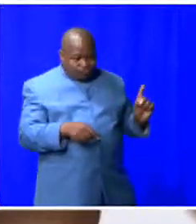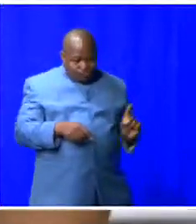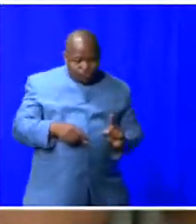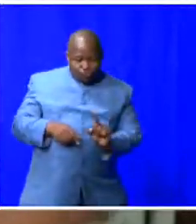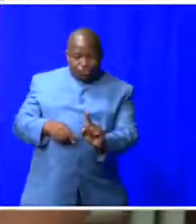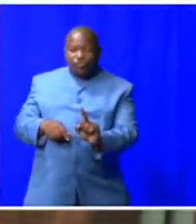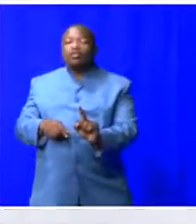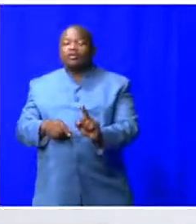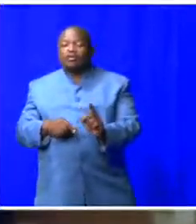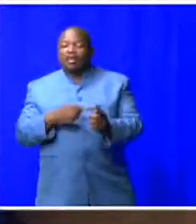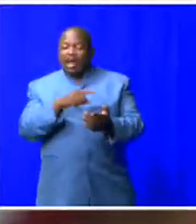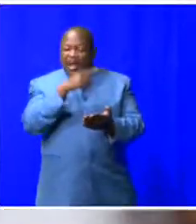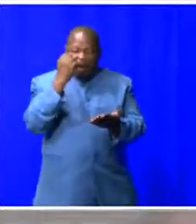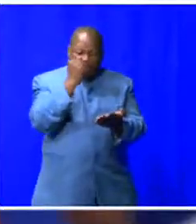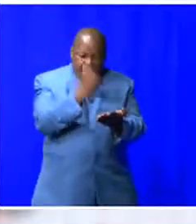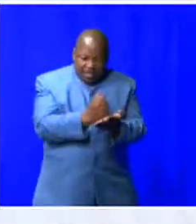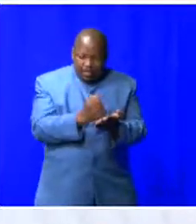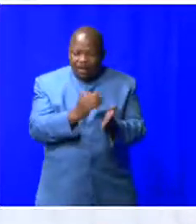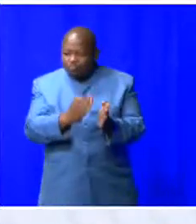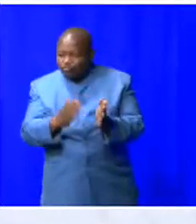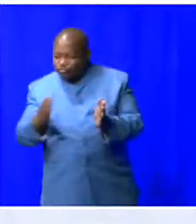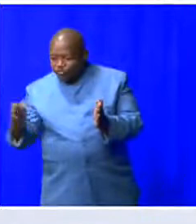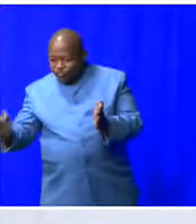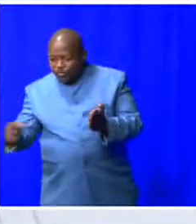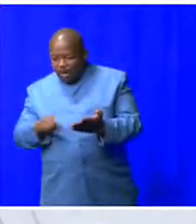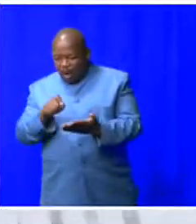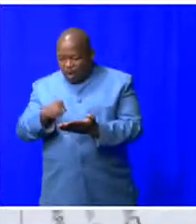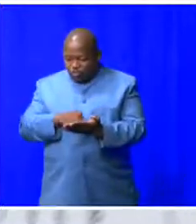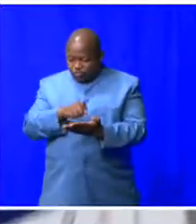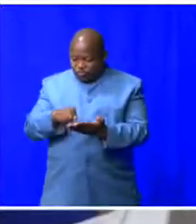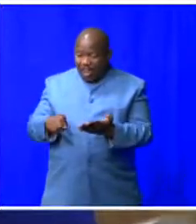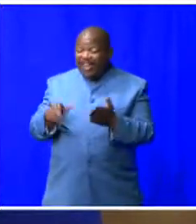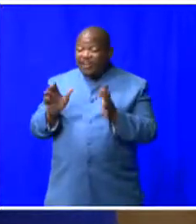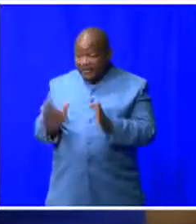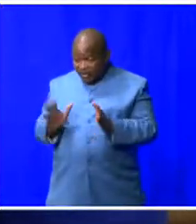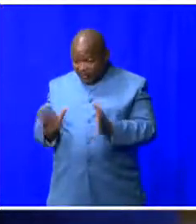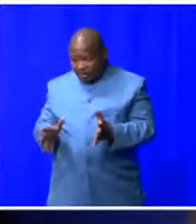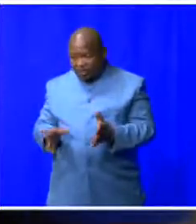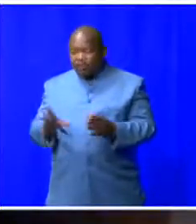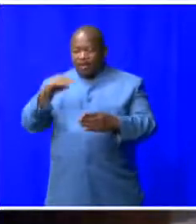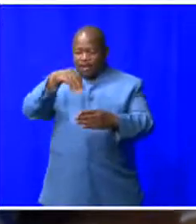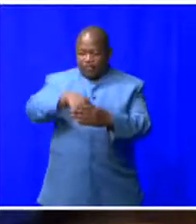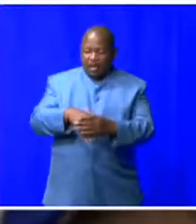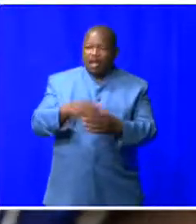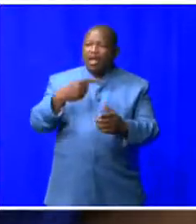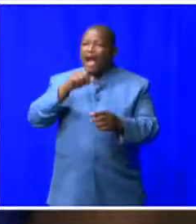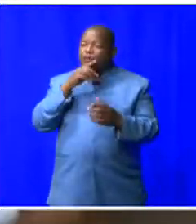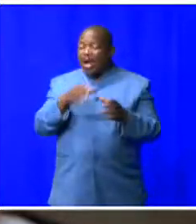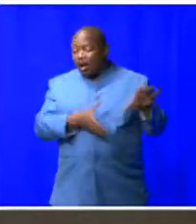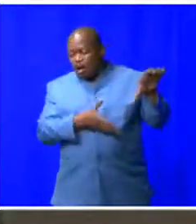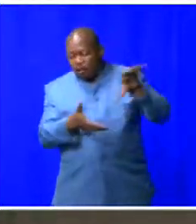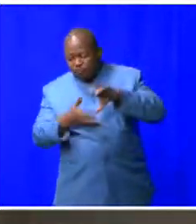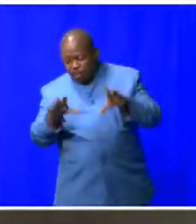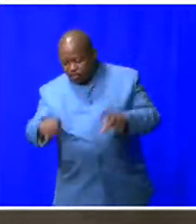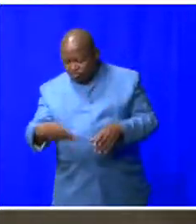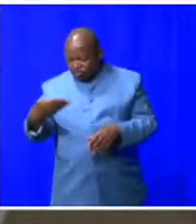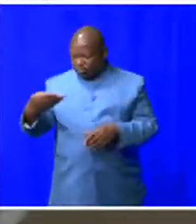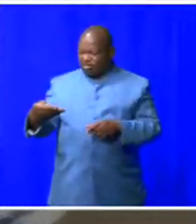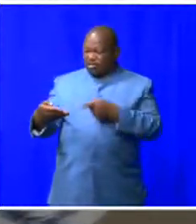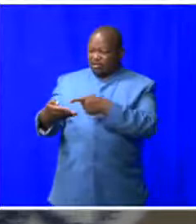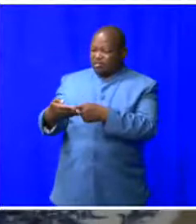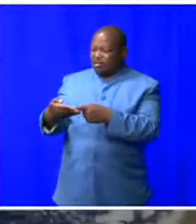rejected leni na ukhanza ukuthi akavoteli umuntu kulabamvu labane la noma kulokunye